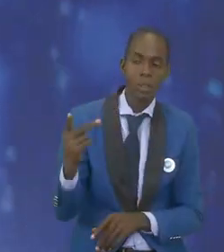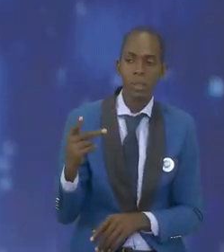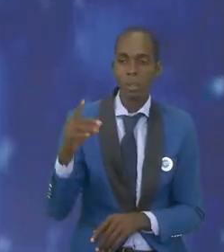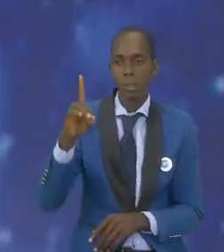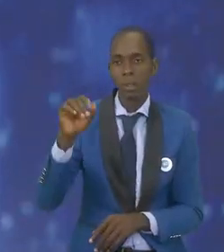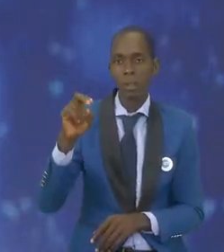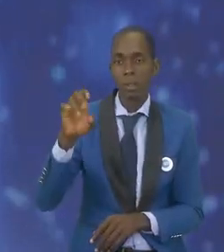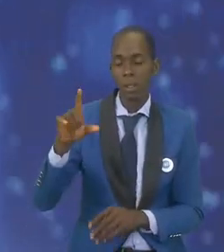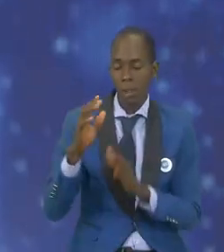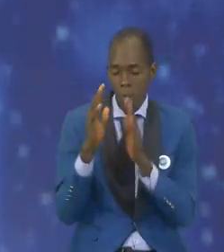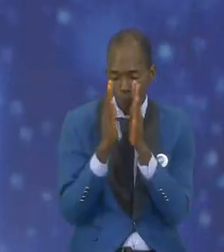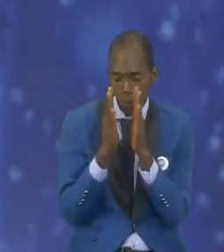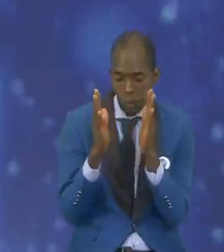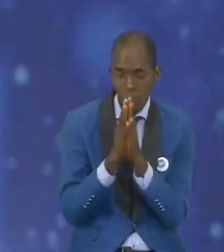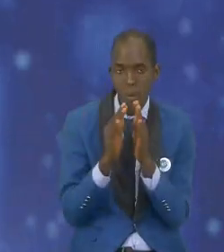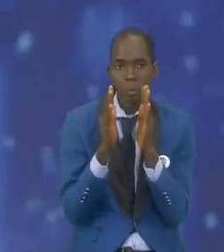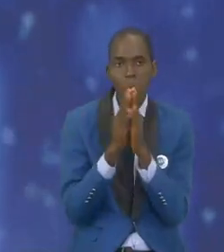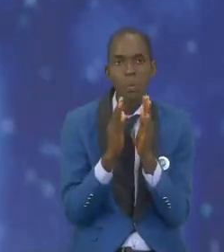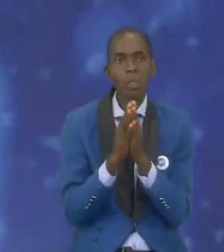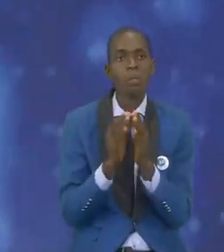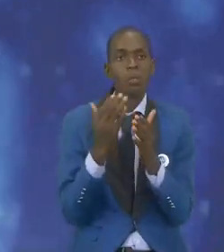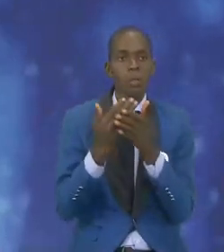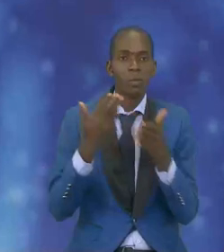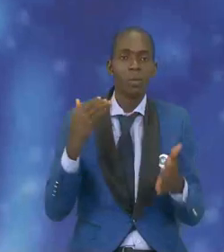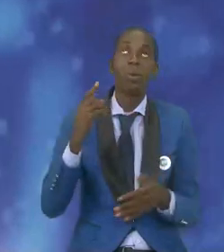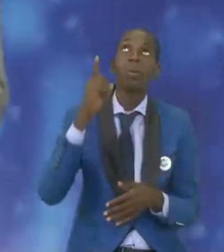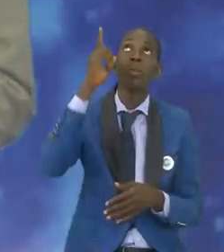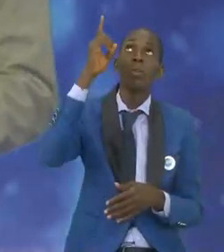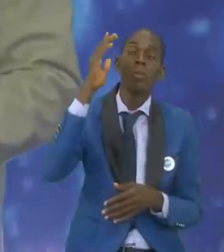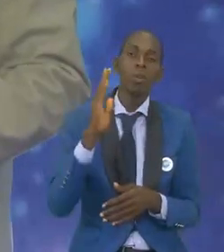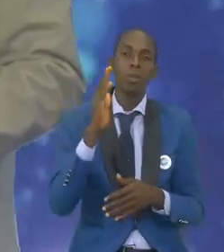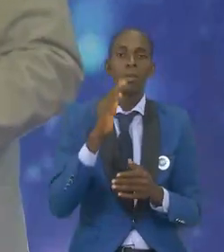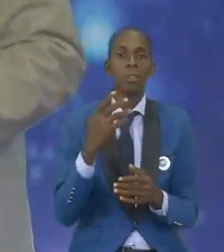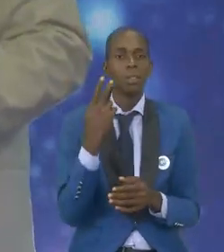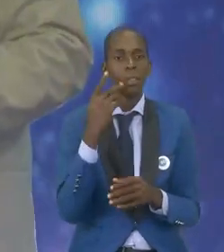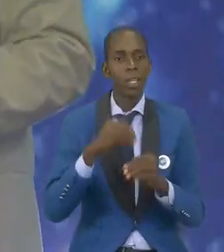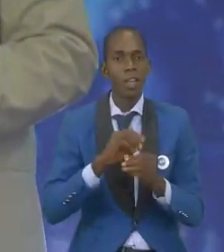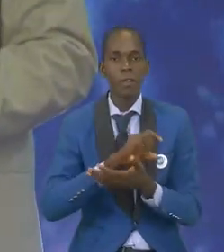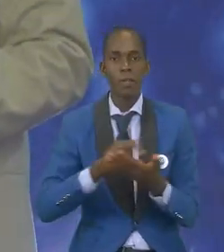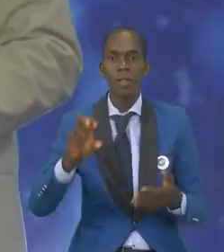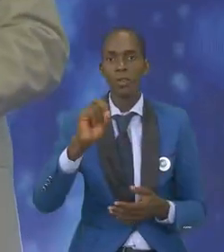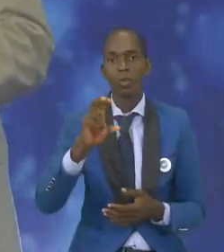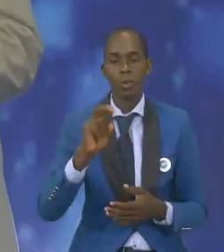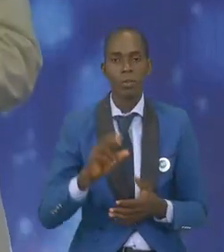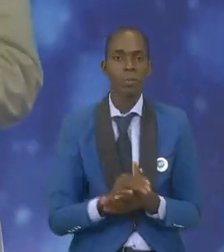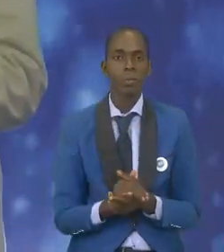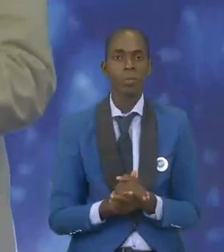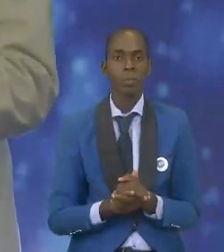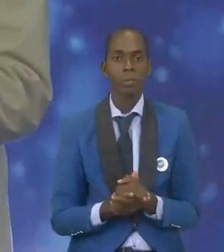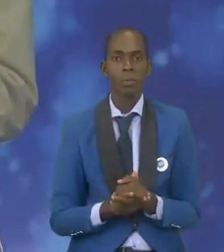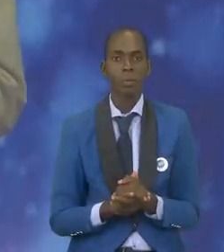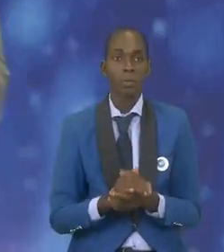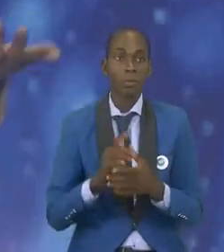ils l'ont vu en train de prier en train donc d'invoquer son Dieu